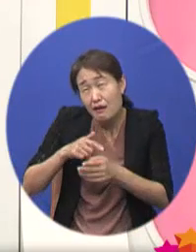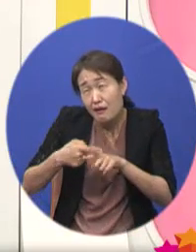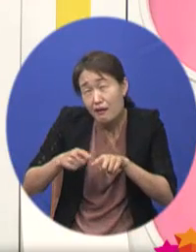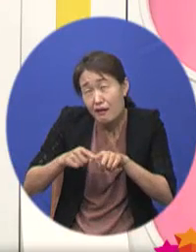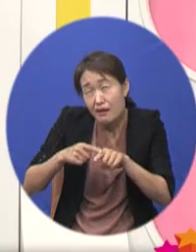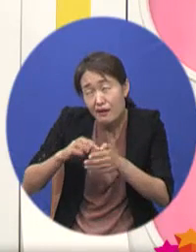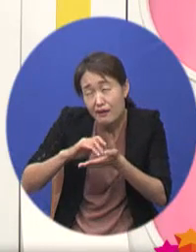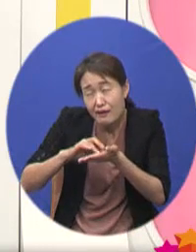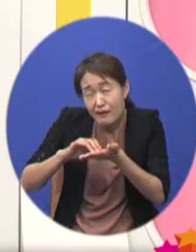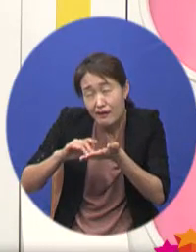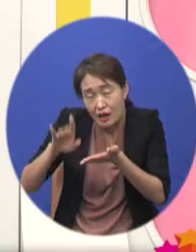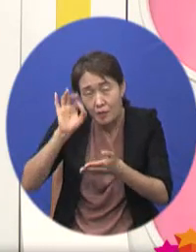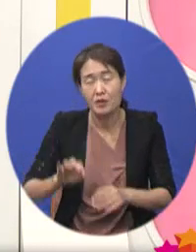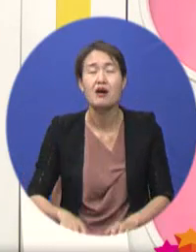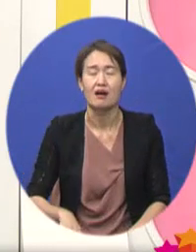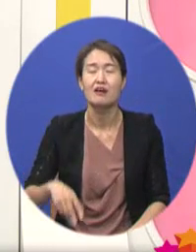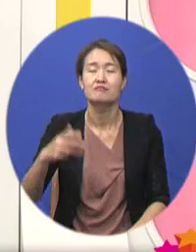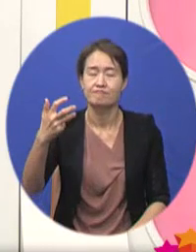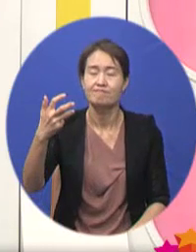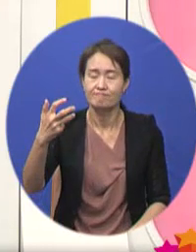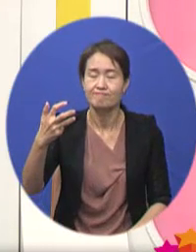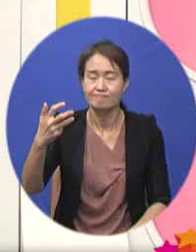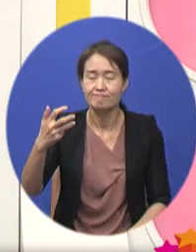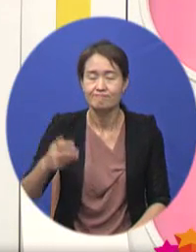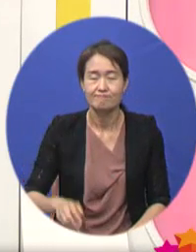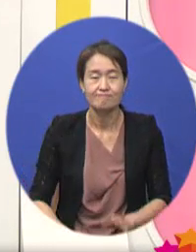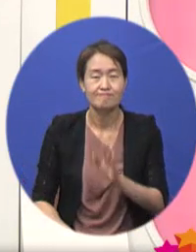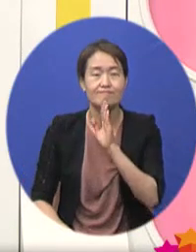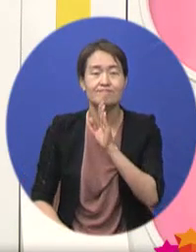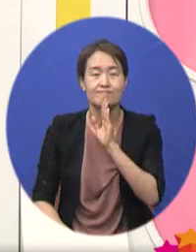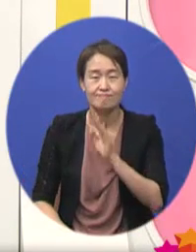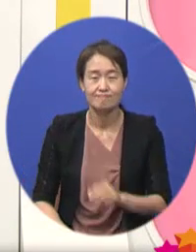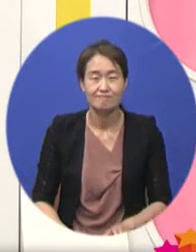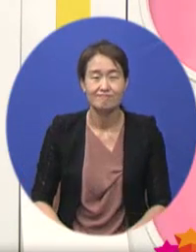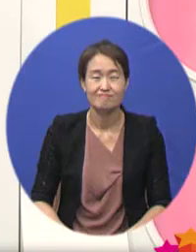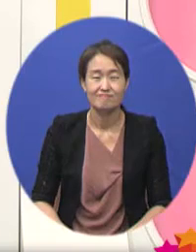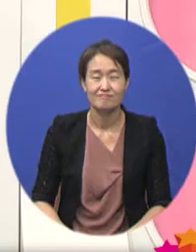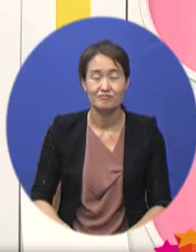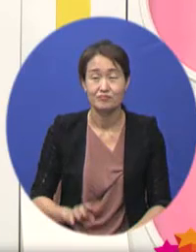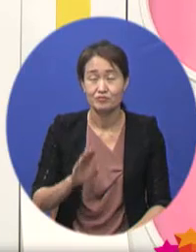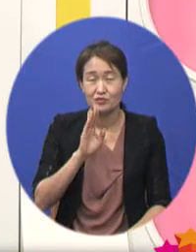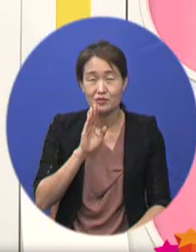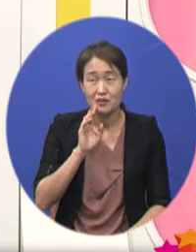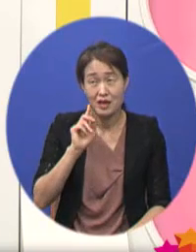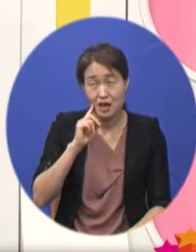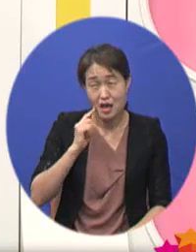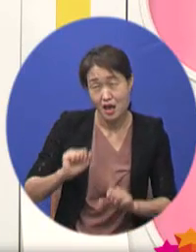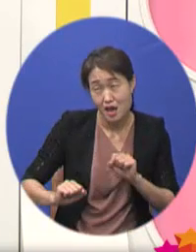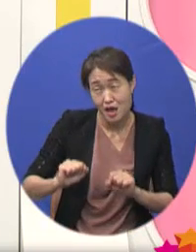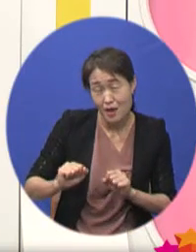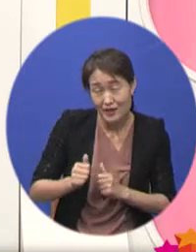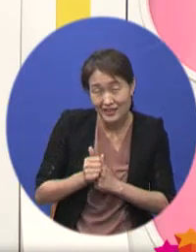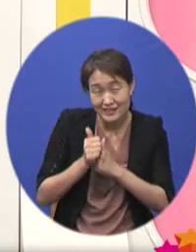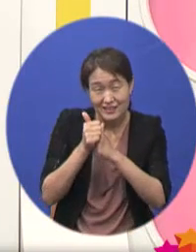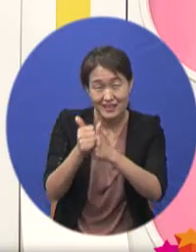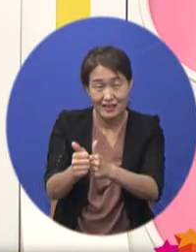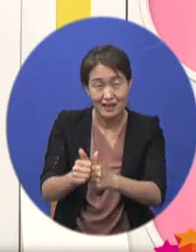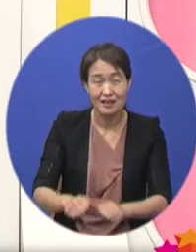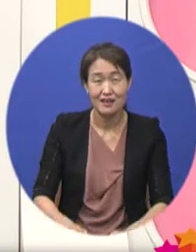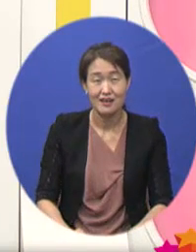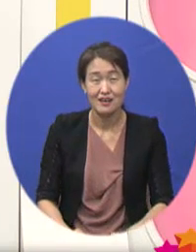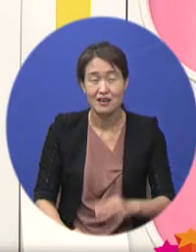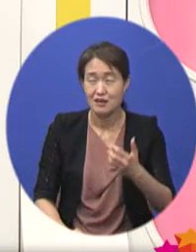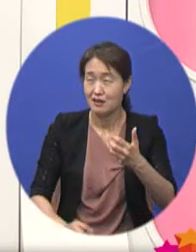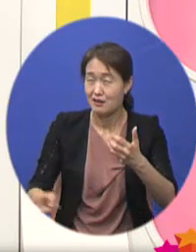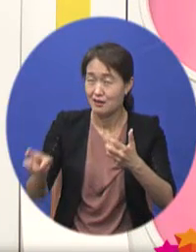때에. 그런데 예. 예. 80점을 놓고 보면 지가 얼마만큼 예. 예쁜지 짓을 하나에 따라서 예. 100점이